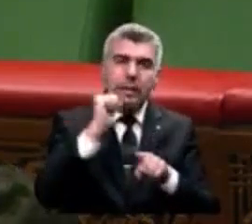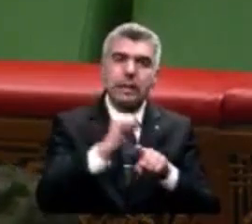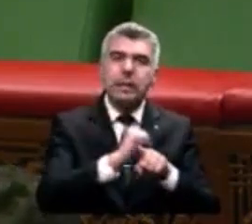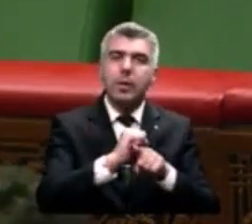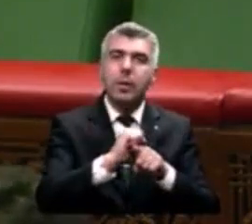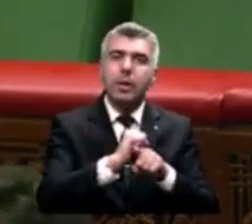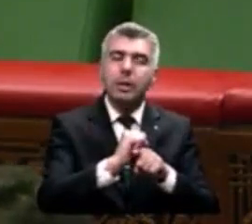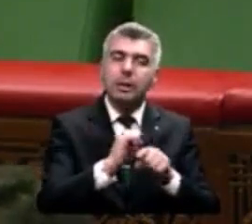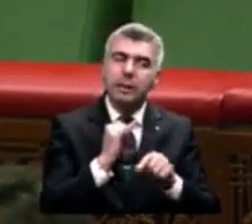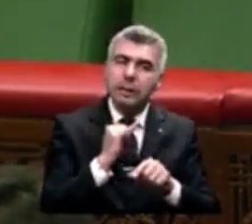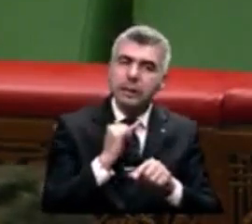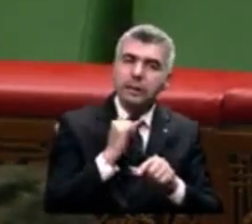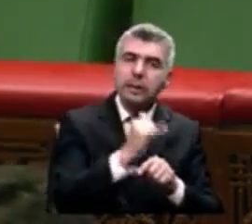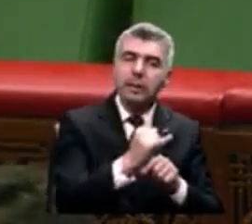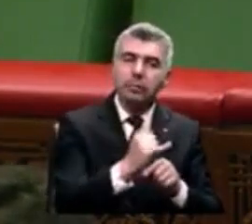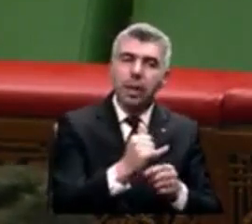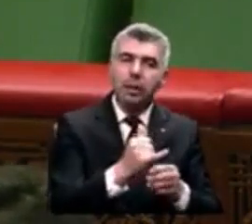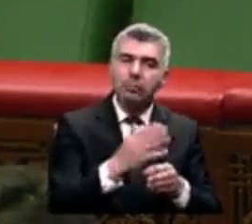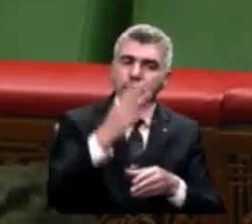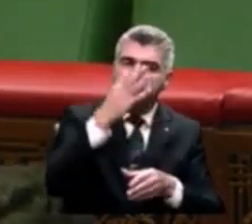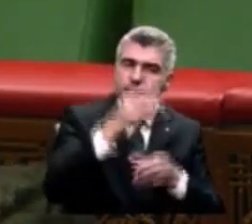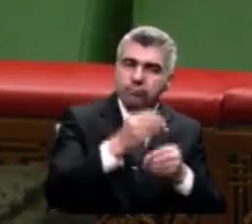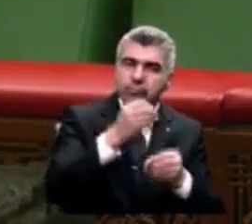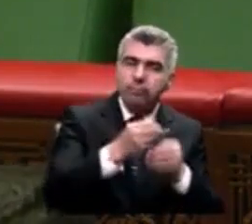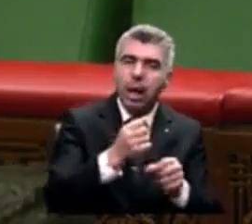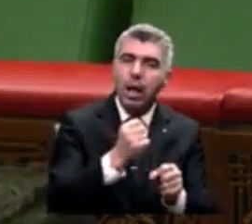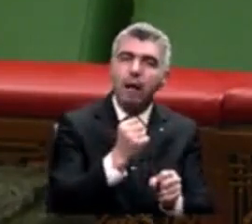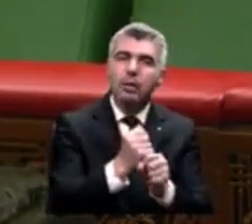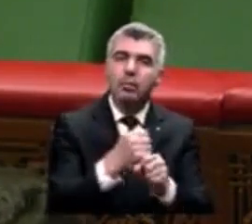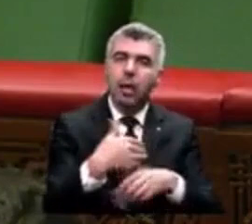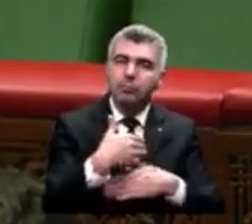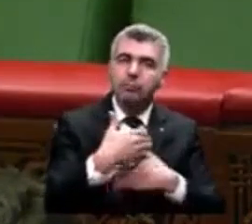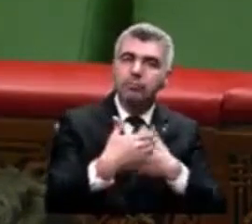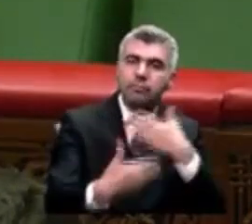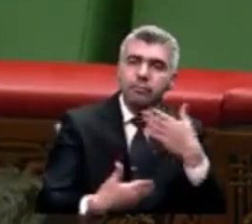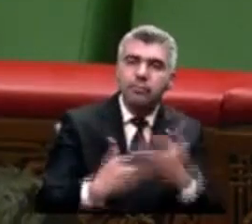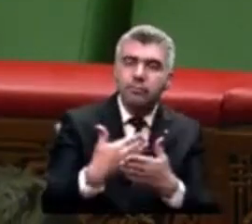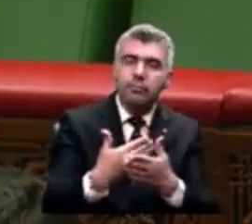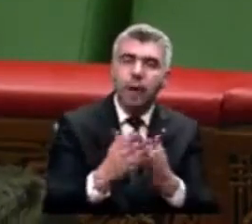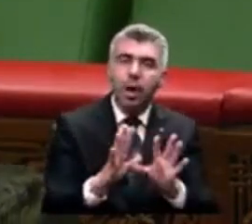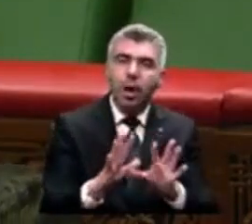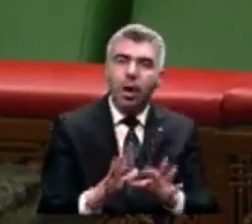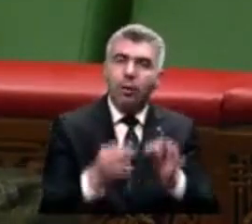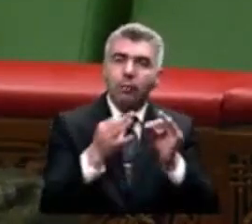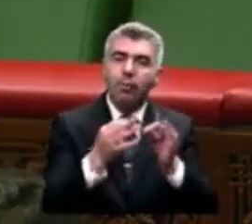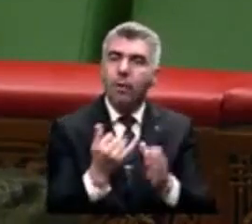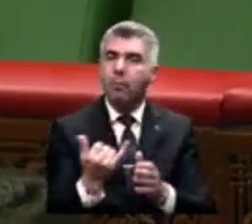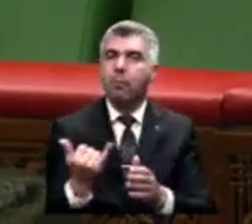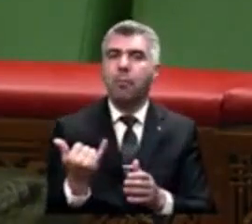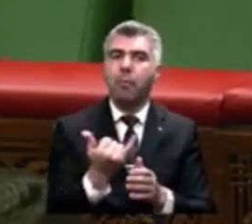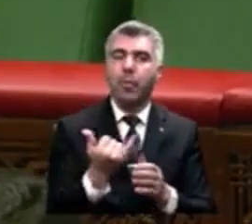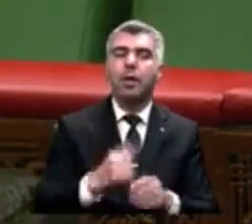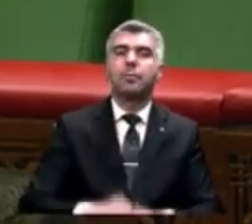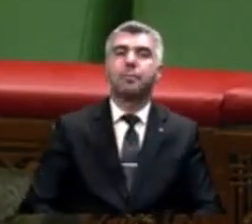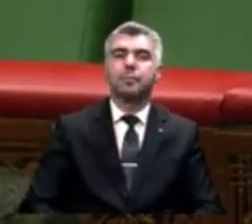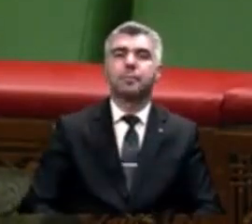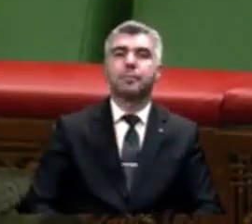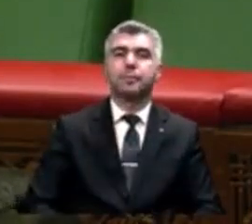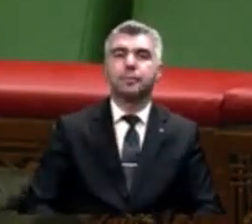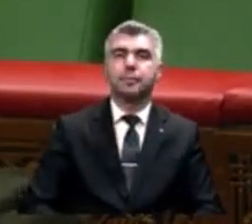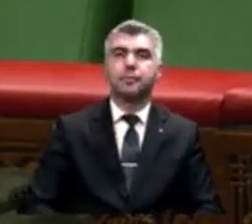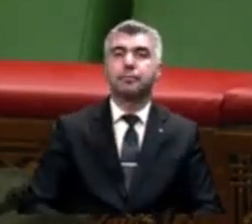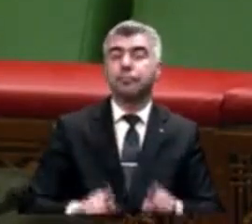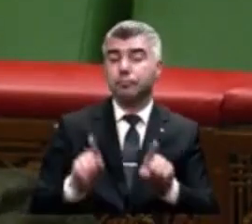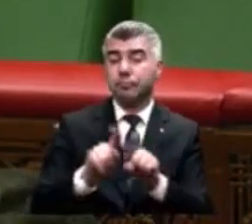الأساس والمستمر وتحسين ظروف الاشتغال لما يولي هذا القطاع من أهمية قصوى. لدى